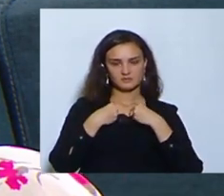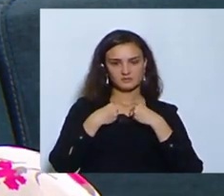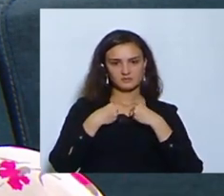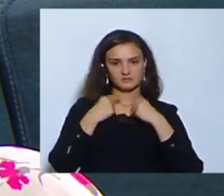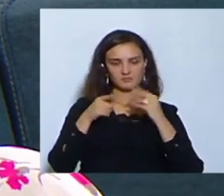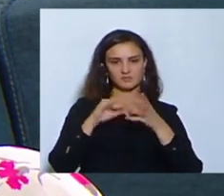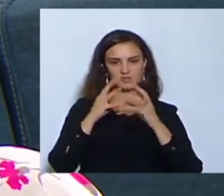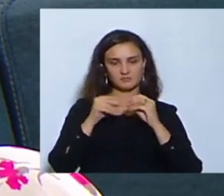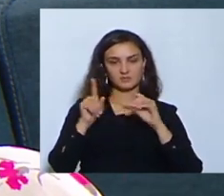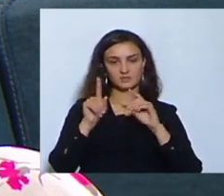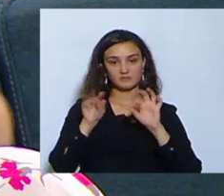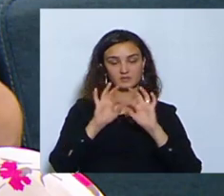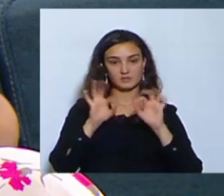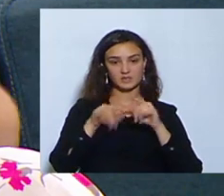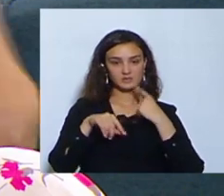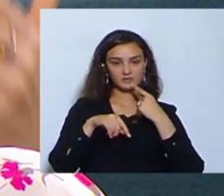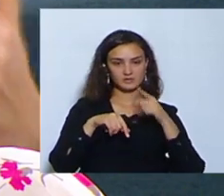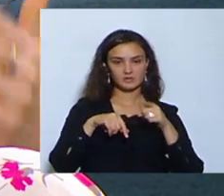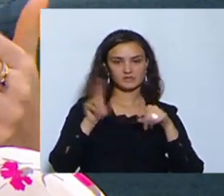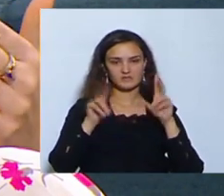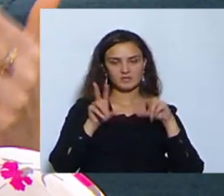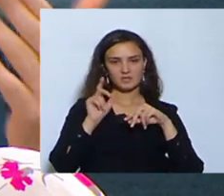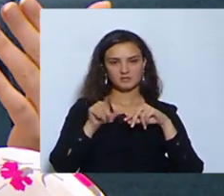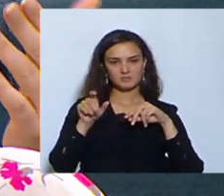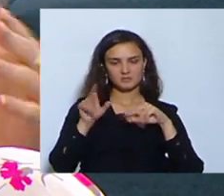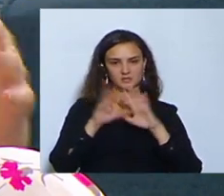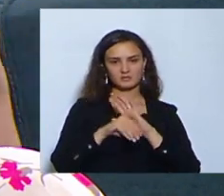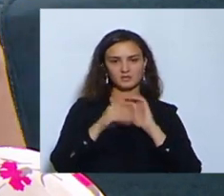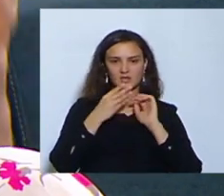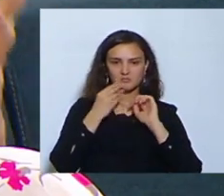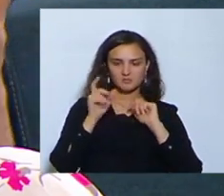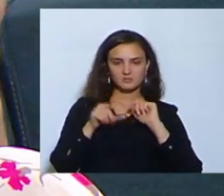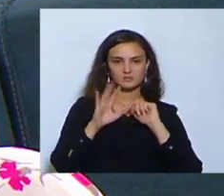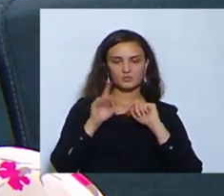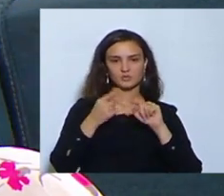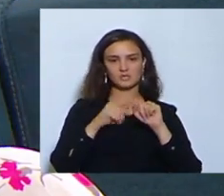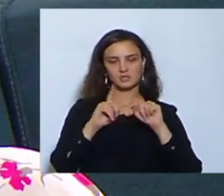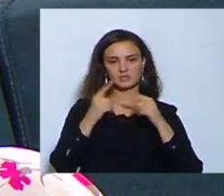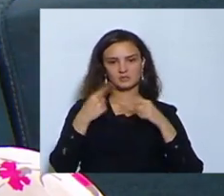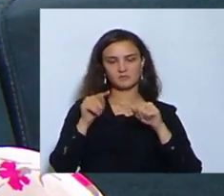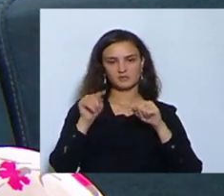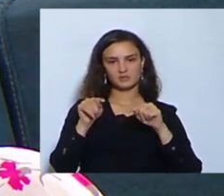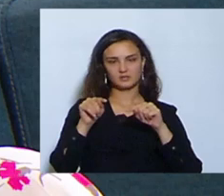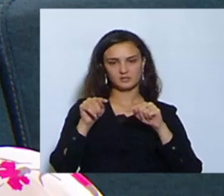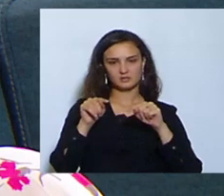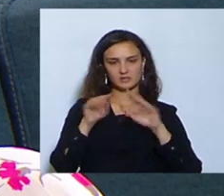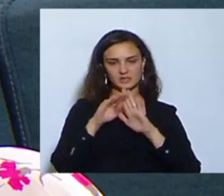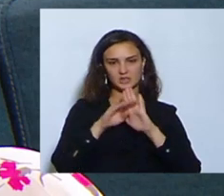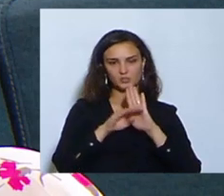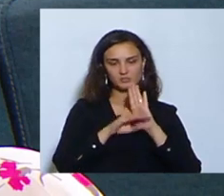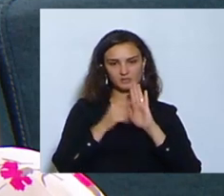გზავნილებს, რაც თქვენ აღნიშნეთ. ითვლება ადამიანი ლამაზად თუ იგი მხოლოდ რაღაც გარკვეულ ესთეტიკურ